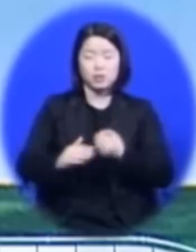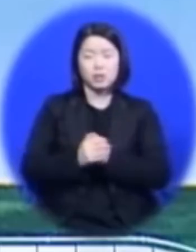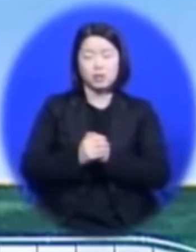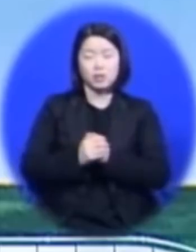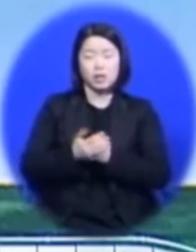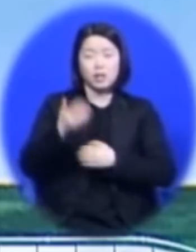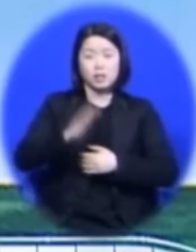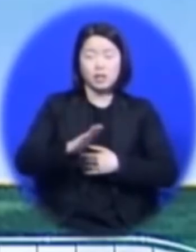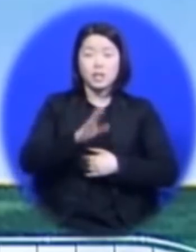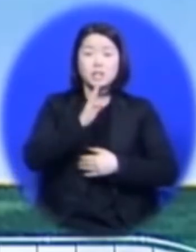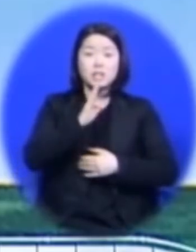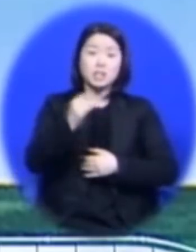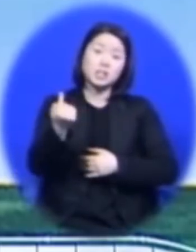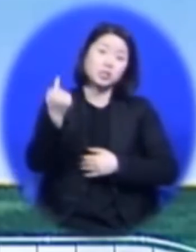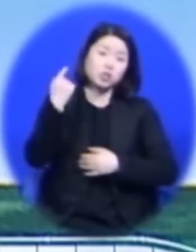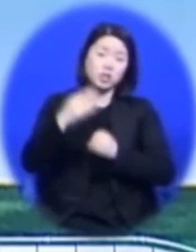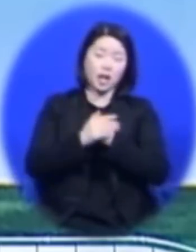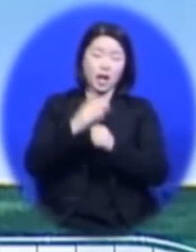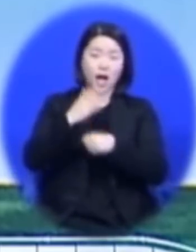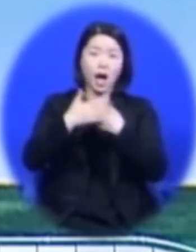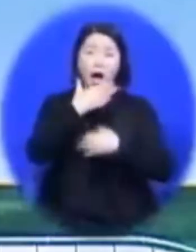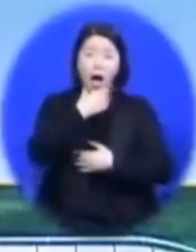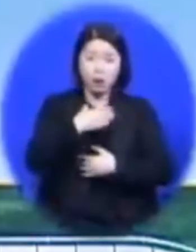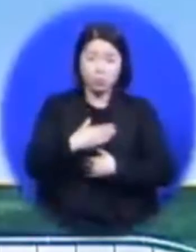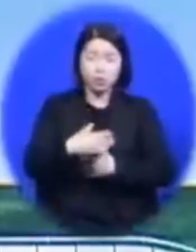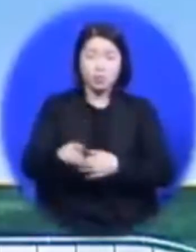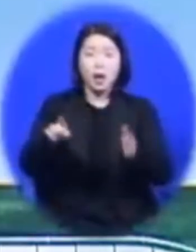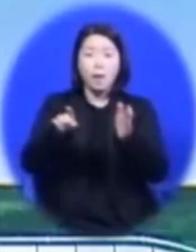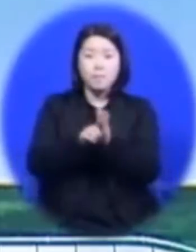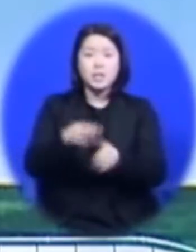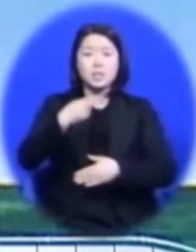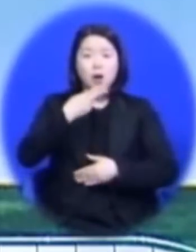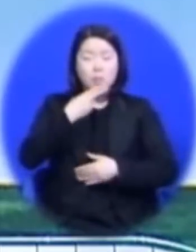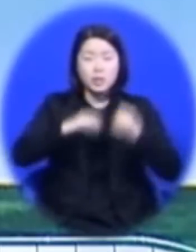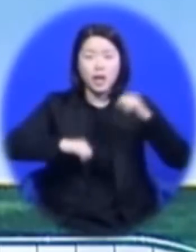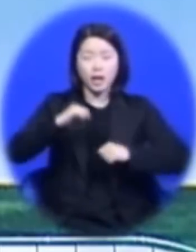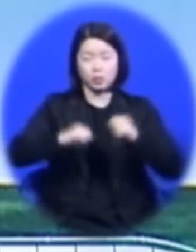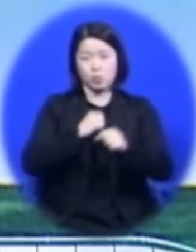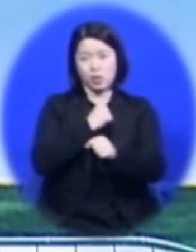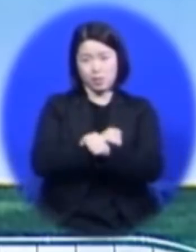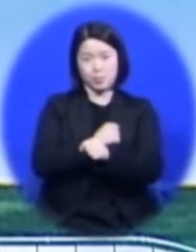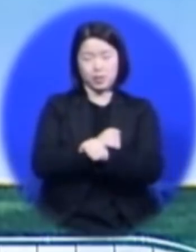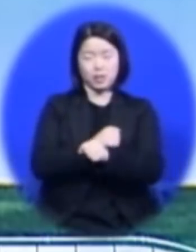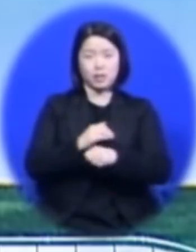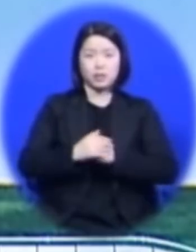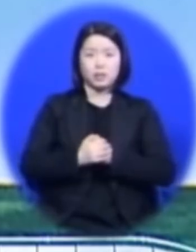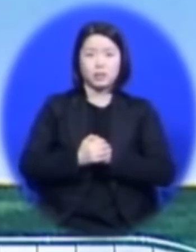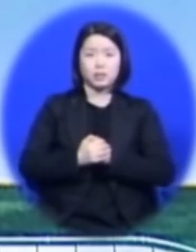근데 실제로 그 뒤에 아브라함은 믿음 없는 행동을 합니다